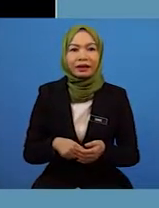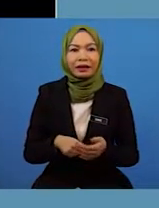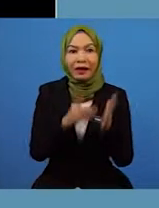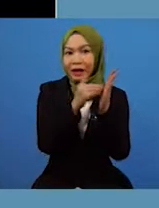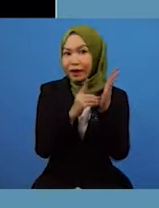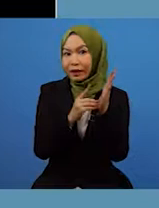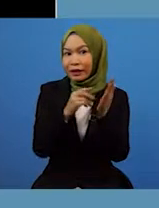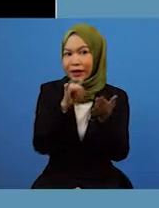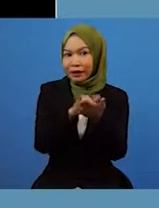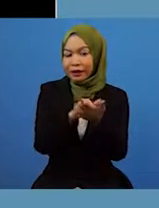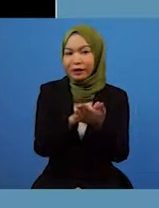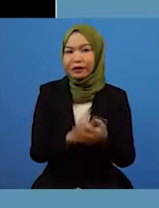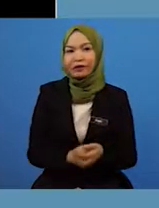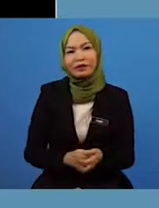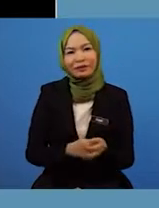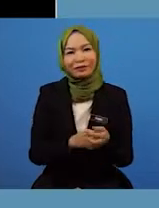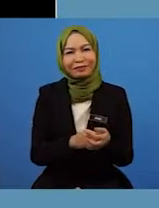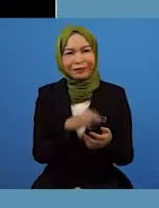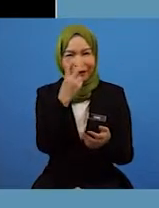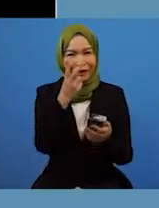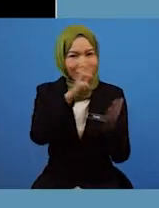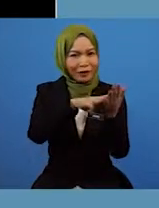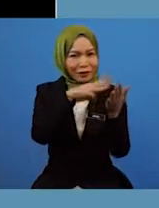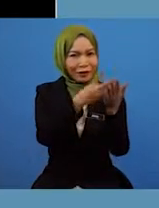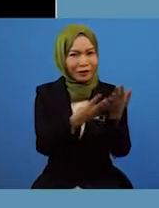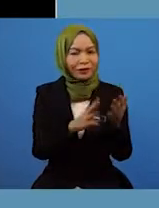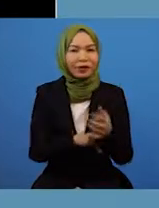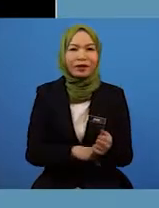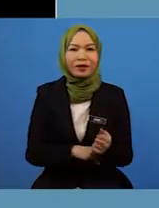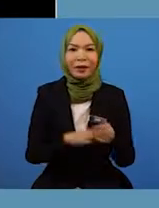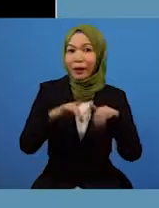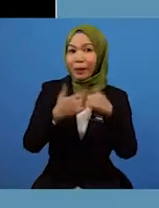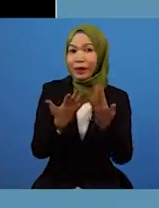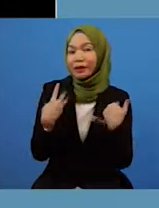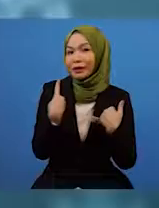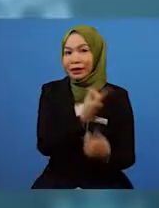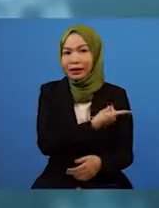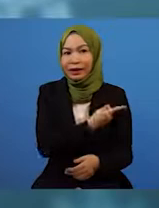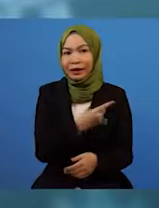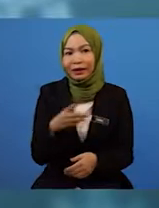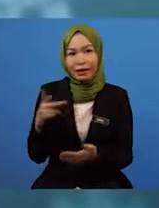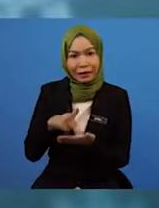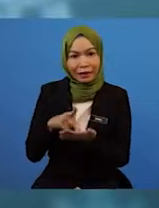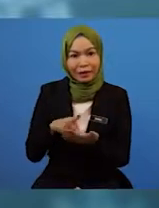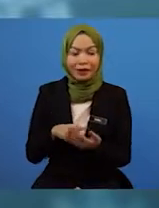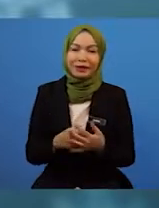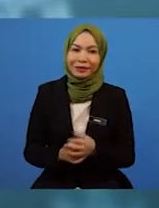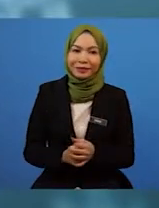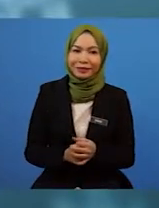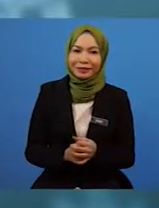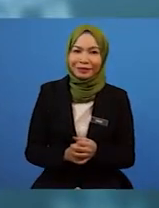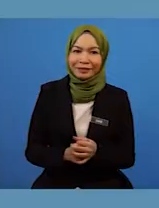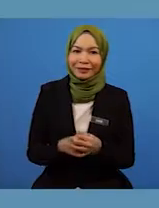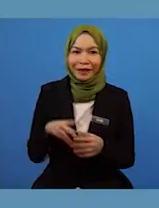eksperimen itu. Macam mana kita nak mula mengira? Sebelum itu,